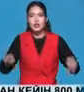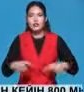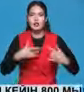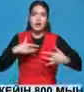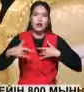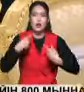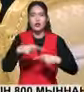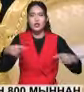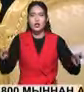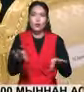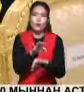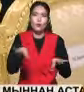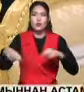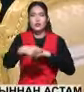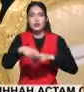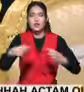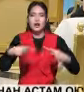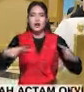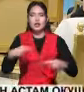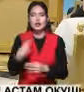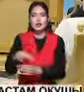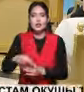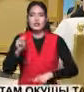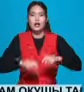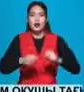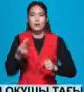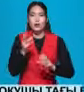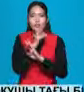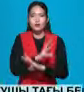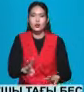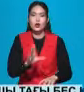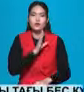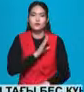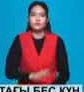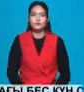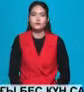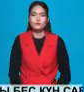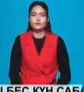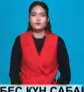ұйымдарына музыкалық аспаптар сатып алуға бюджеттен қаржы бөлінді.